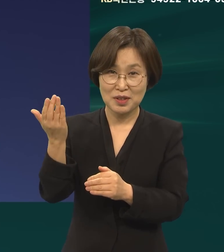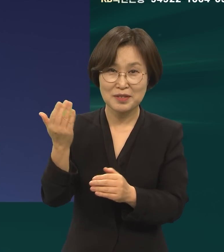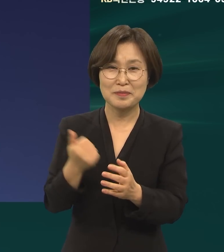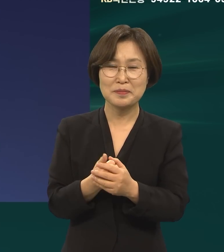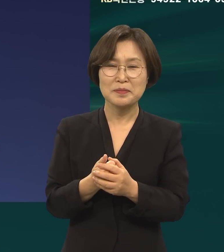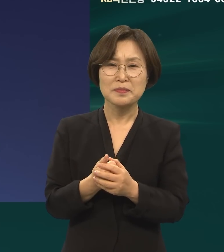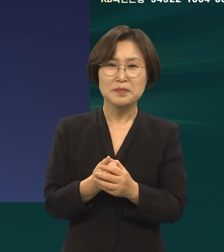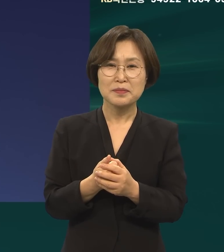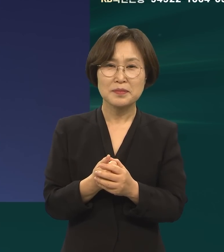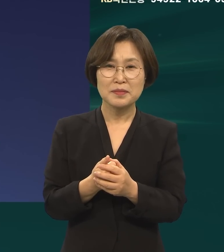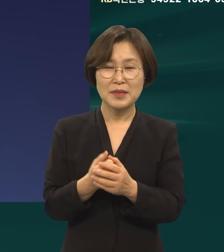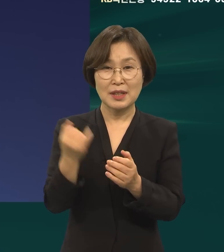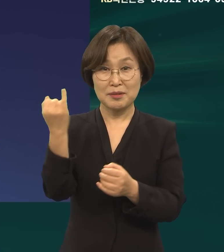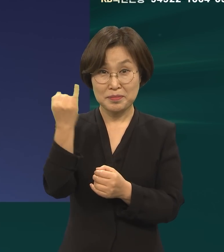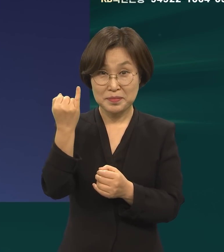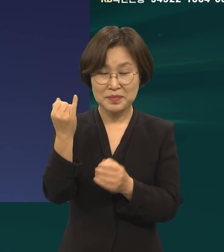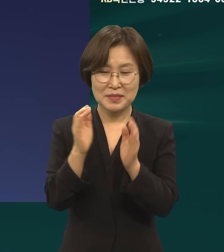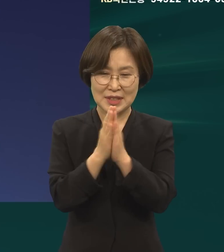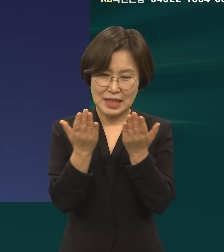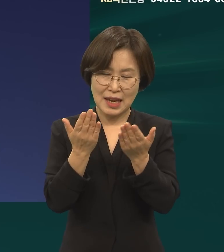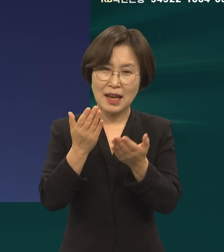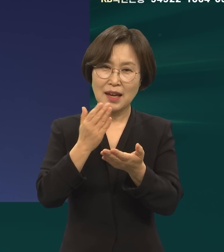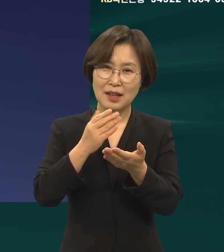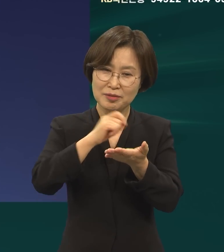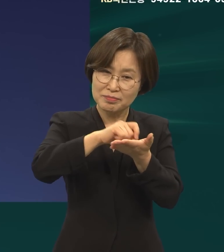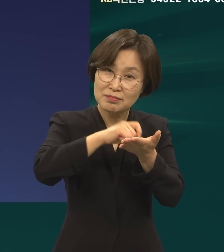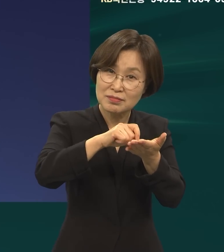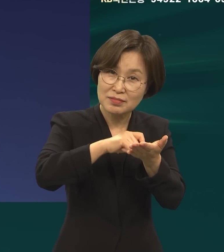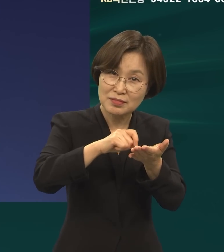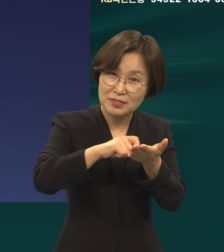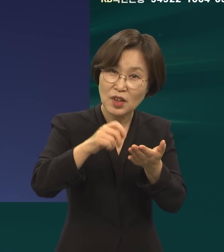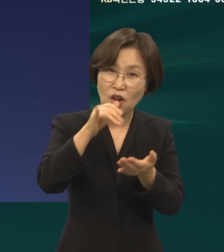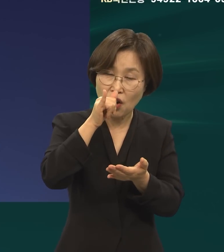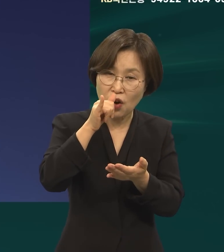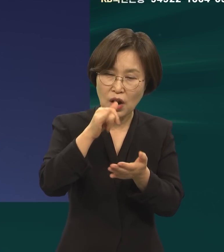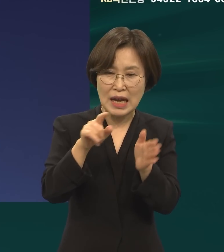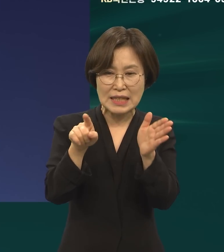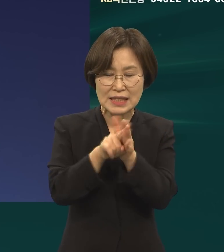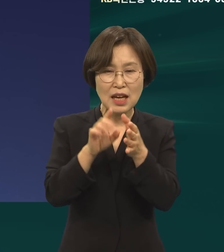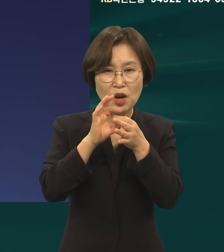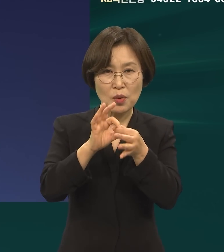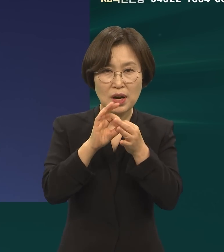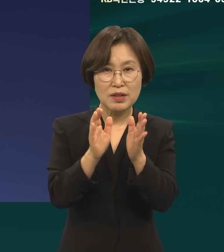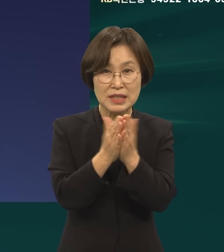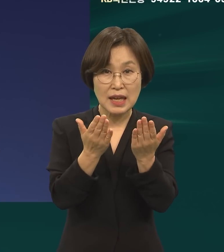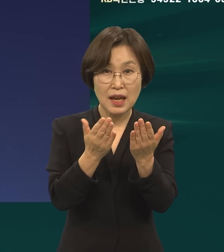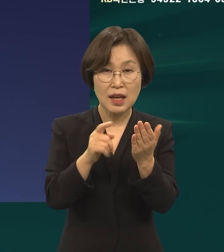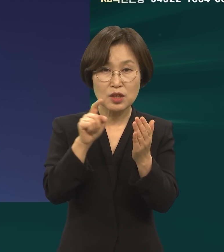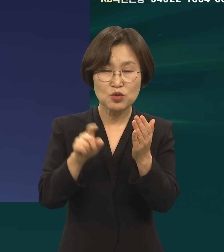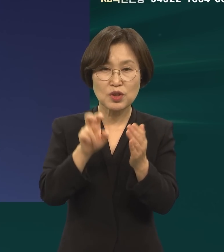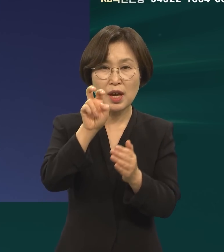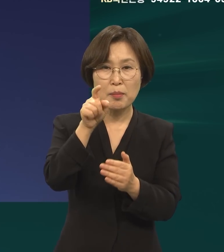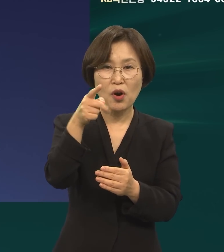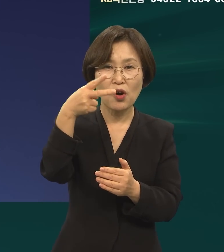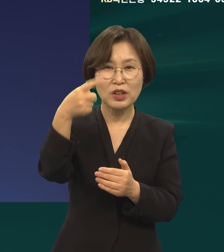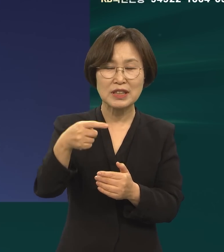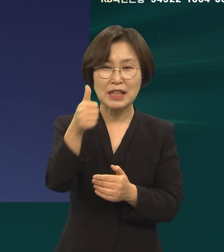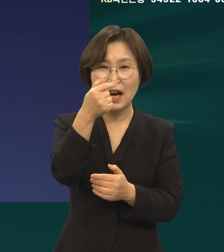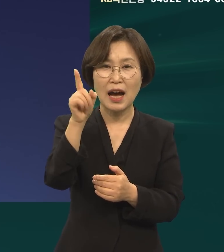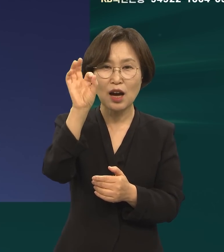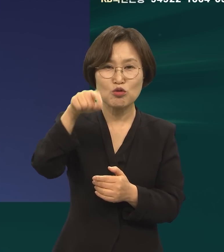이 교수가 책을 하나 쓴 게 있습니다. 많은 책을 썼지만 신앙에 대한 책을 쓴 것 중에 하나가 머드하우스